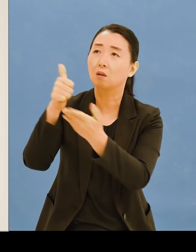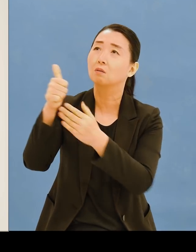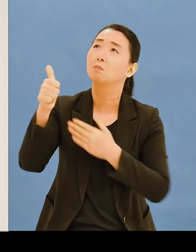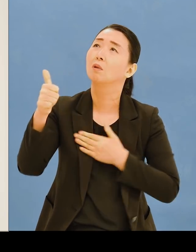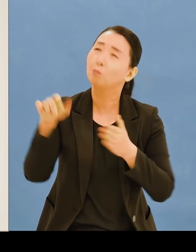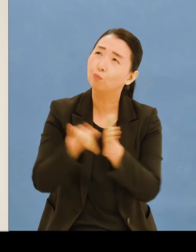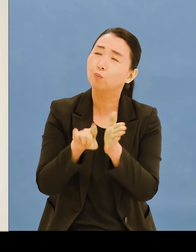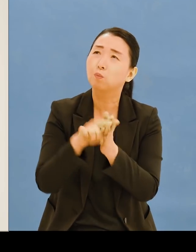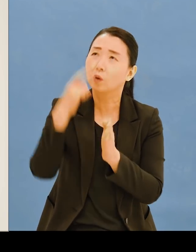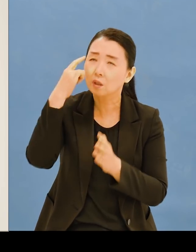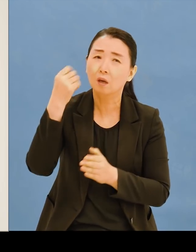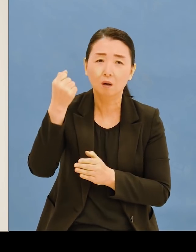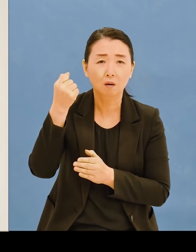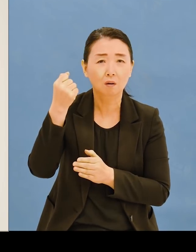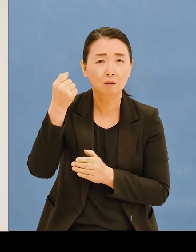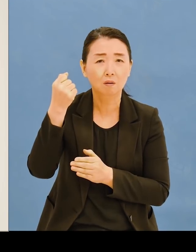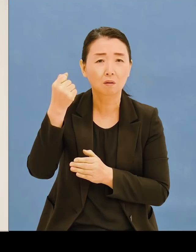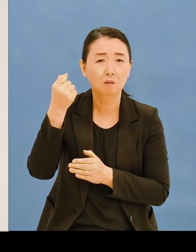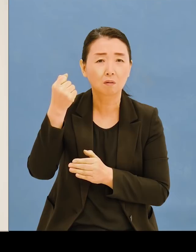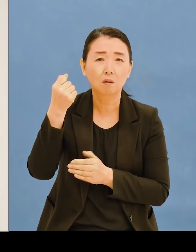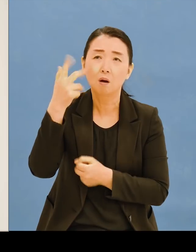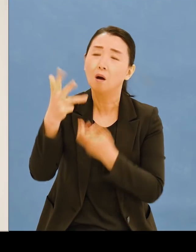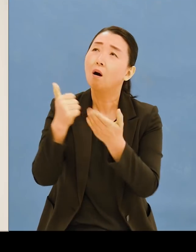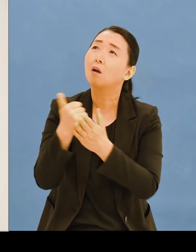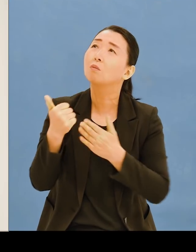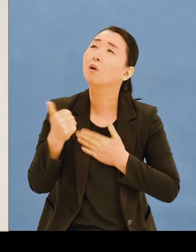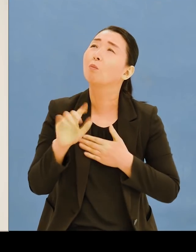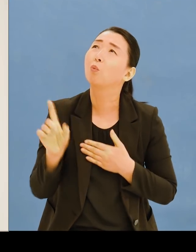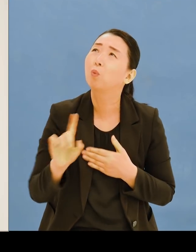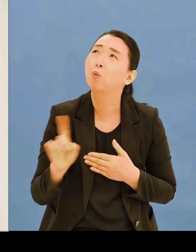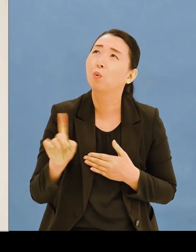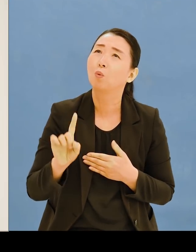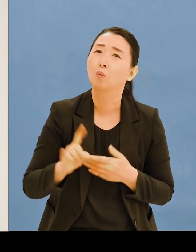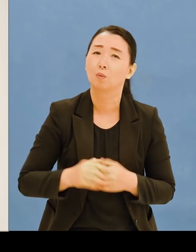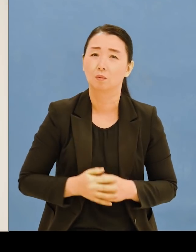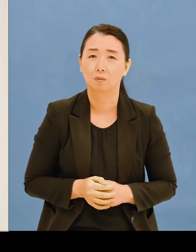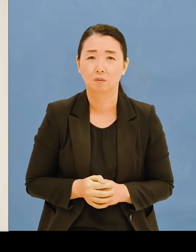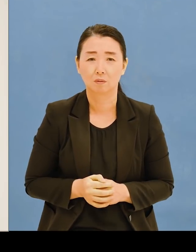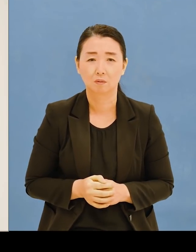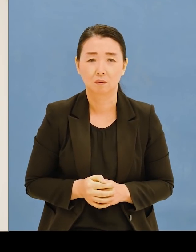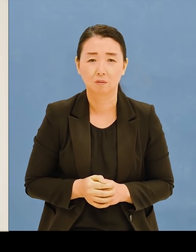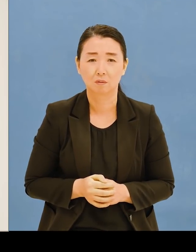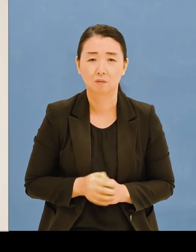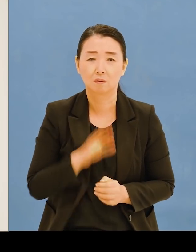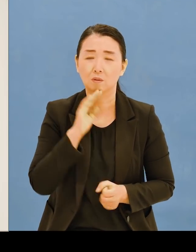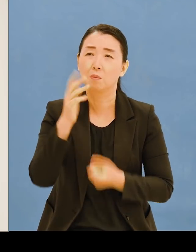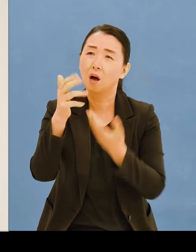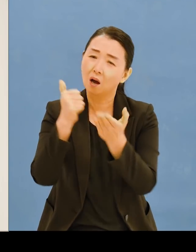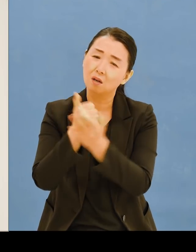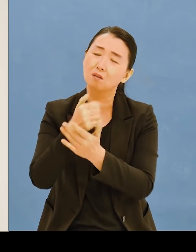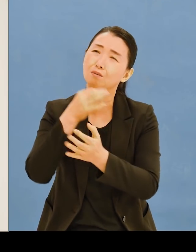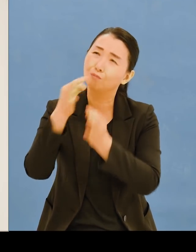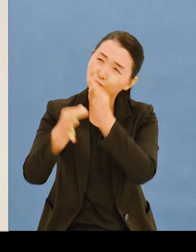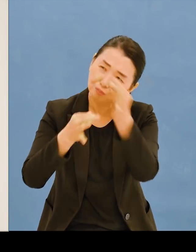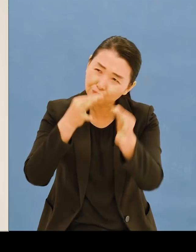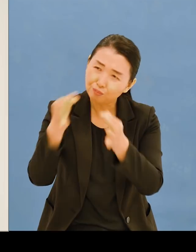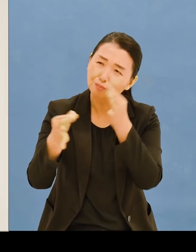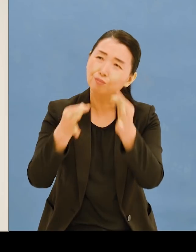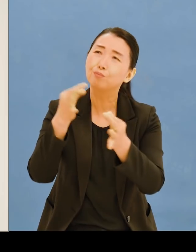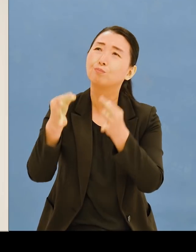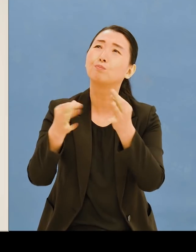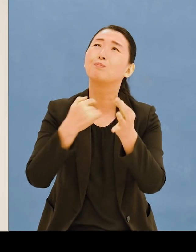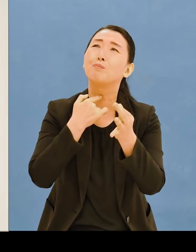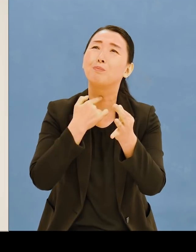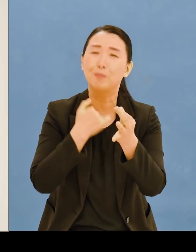하나님을 내가 믿었다고 생각을 했는데 하나님 나는 뭐냐고. 정말 그렇게 하나님을 부르짖고 했던